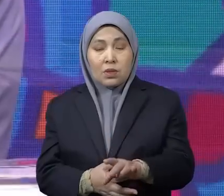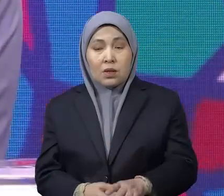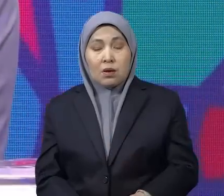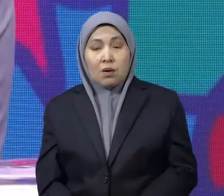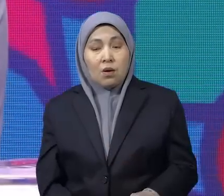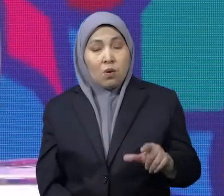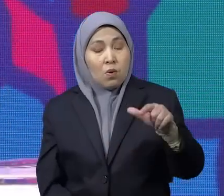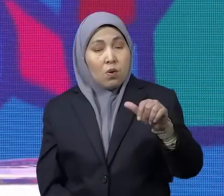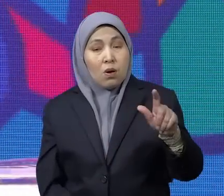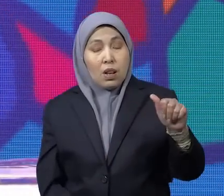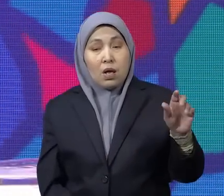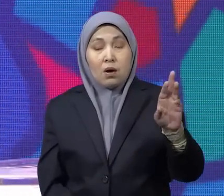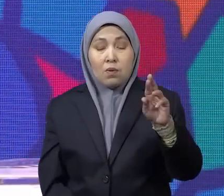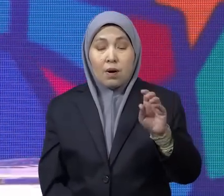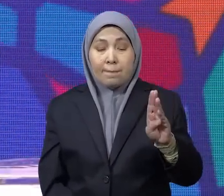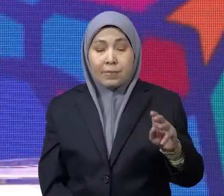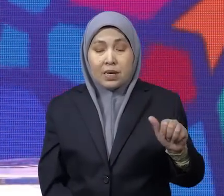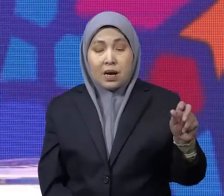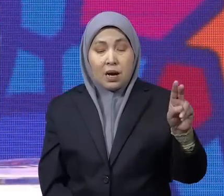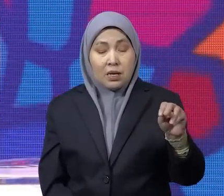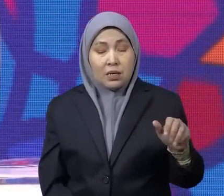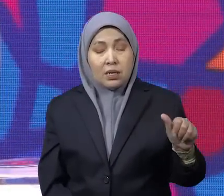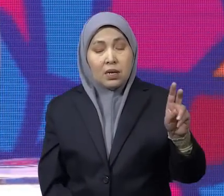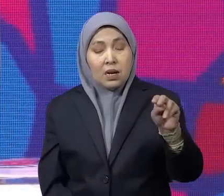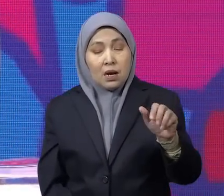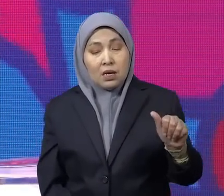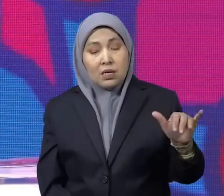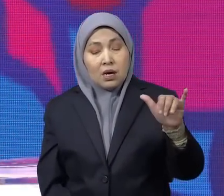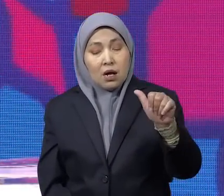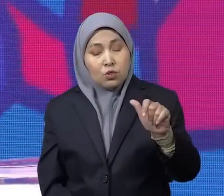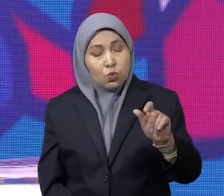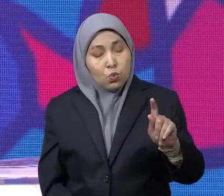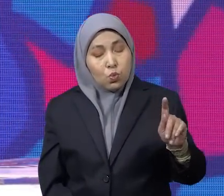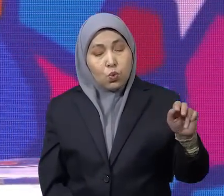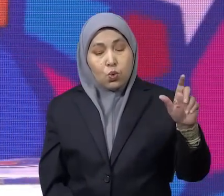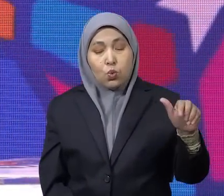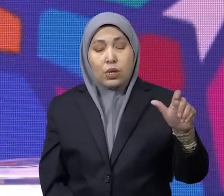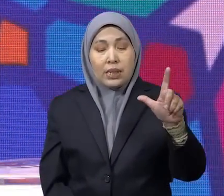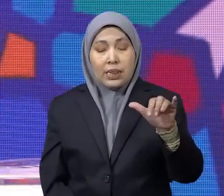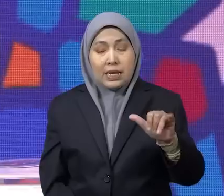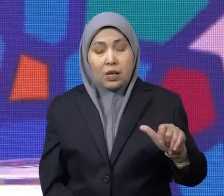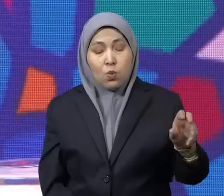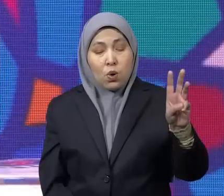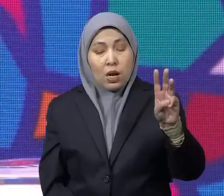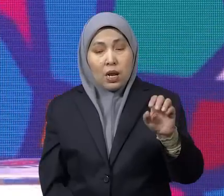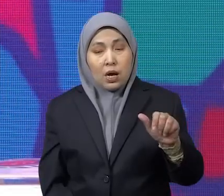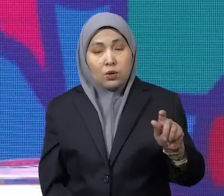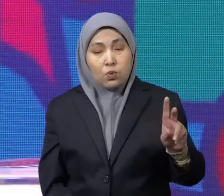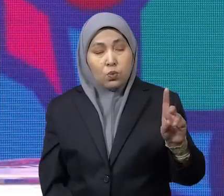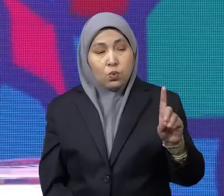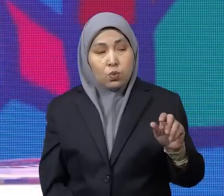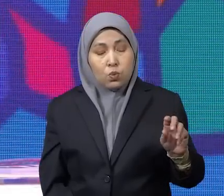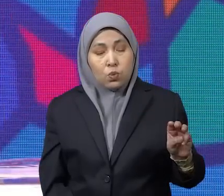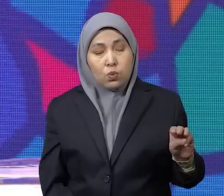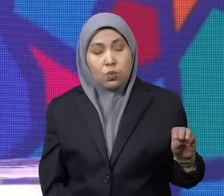قالت رب أنى يكون لي ولد